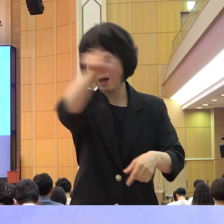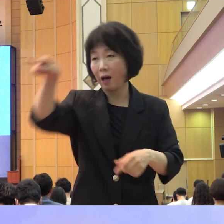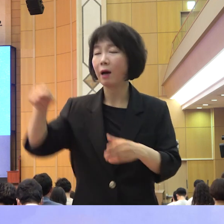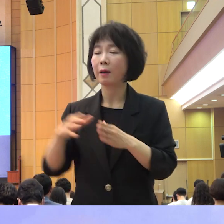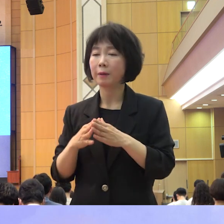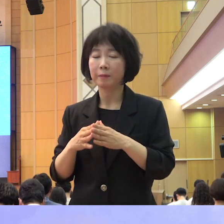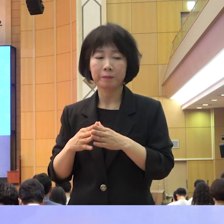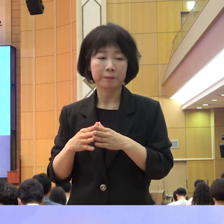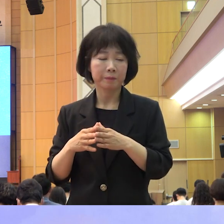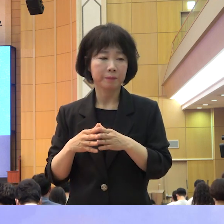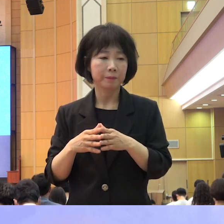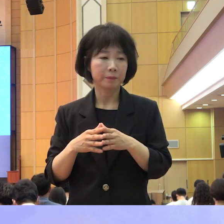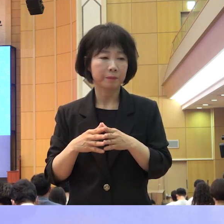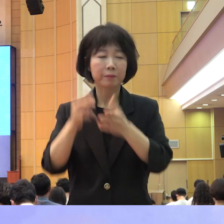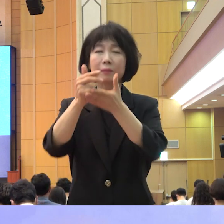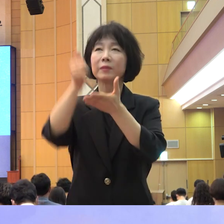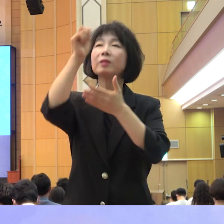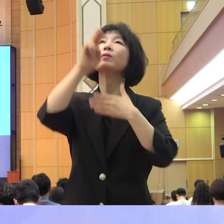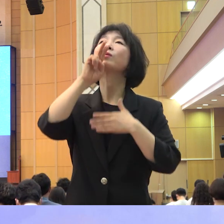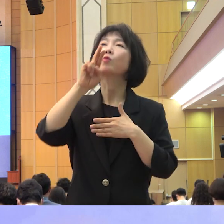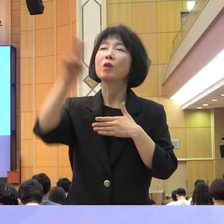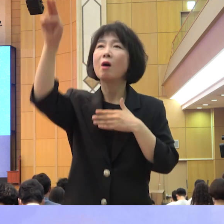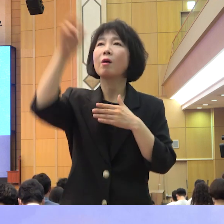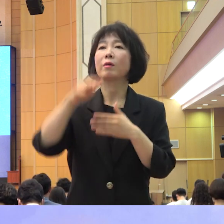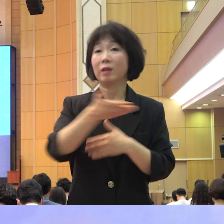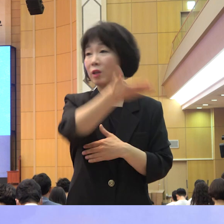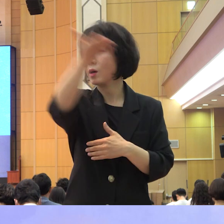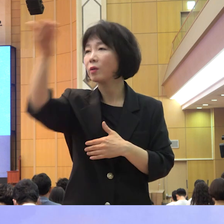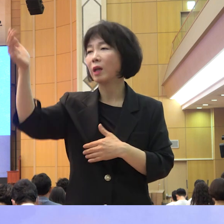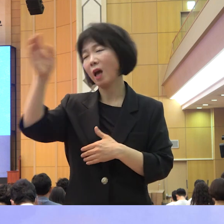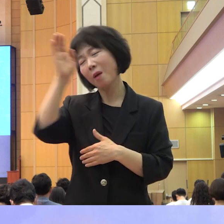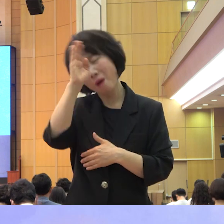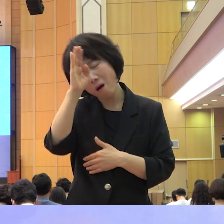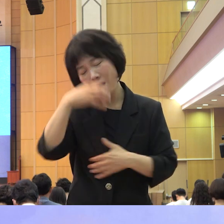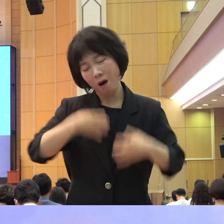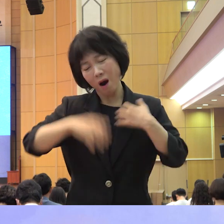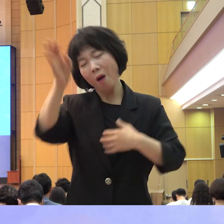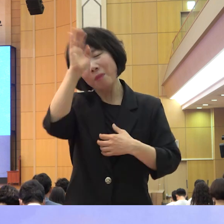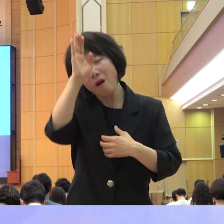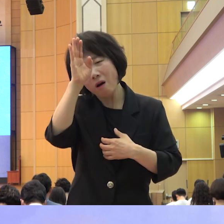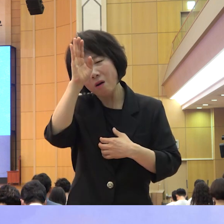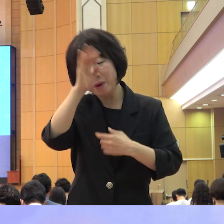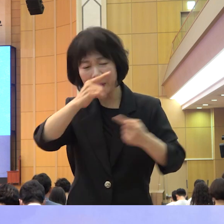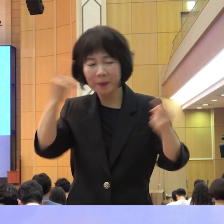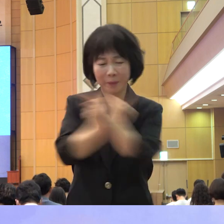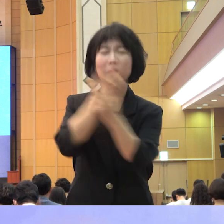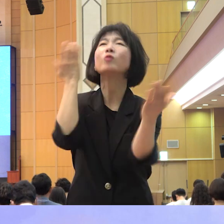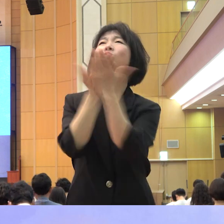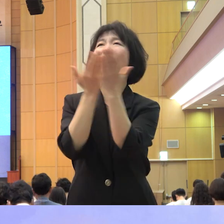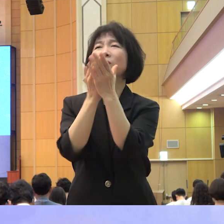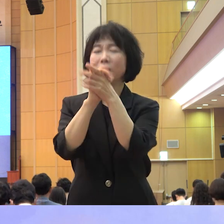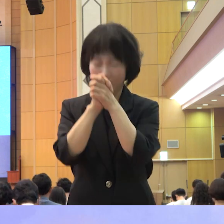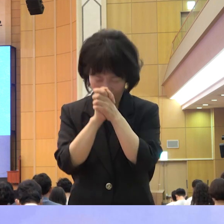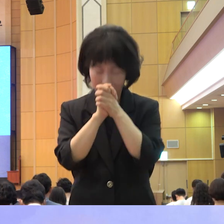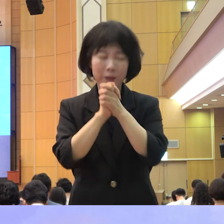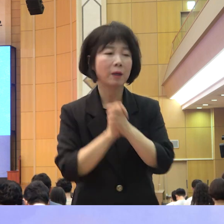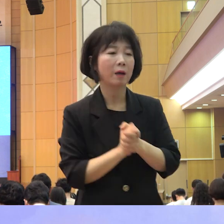있습니다. 주여, 이들의 질병 떠나가게 하여